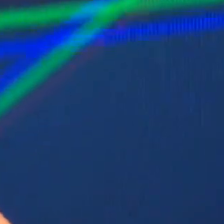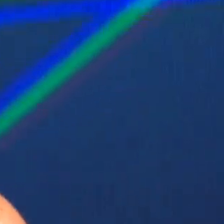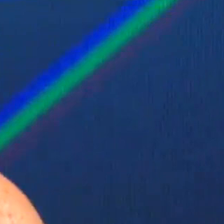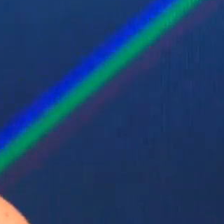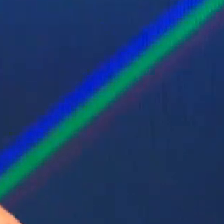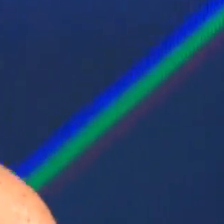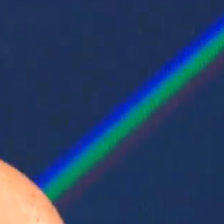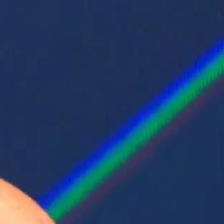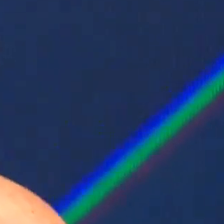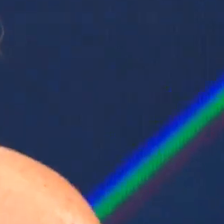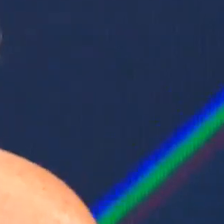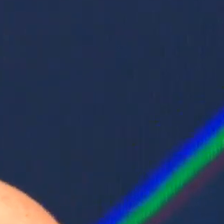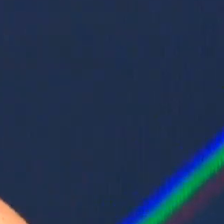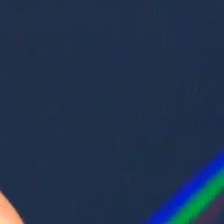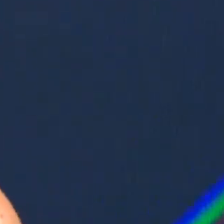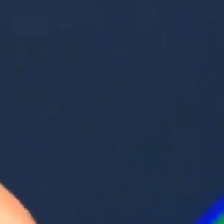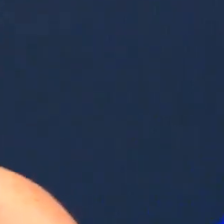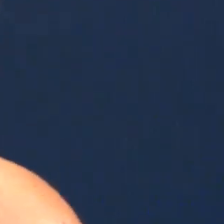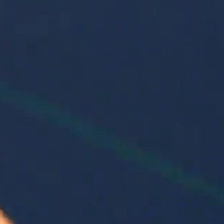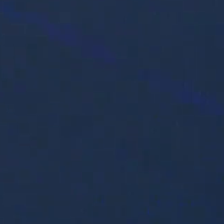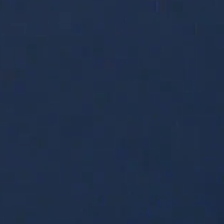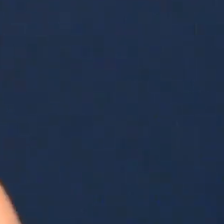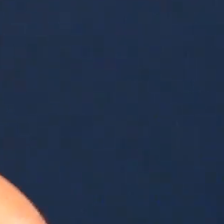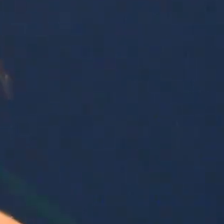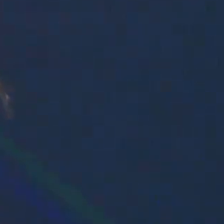qui nous met dans un drôle d'état.